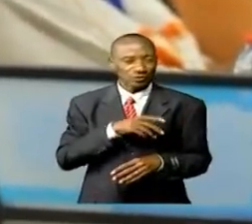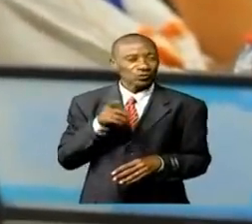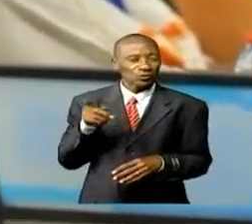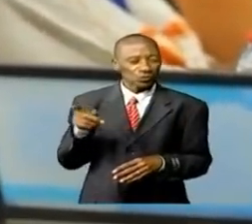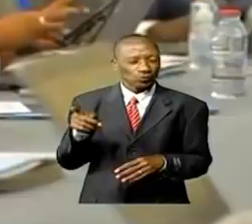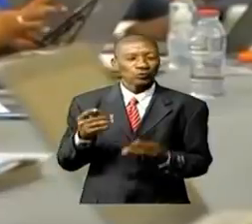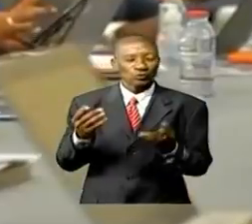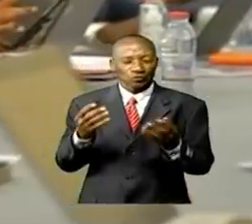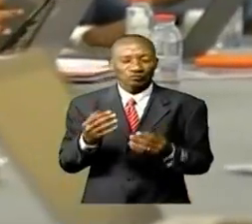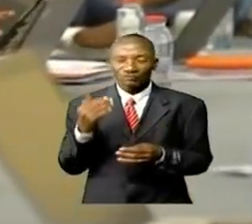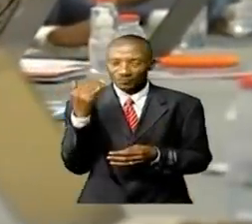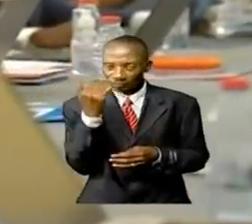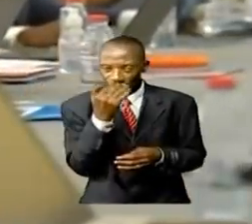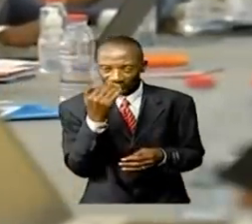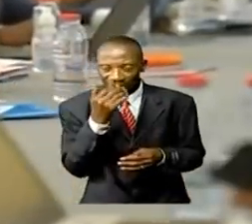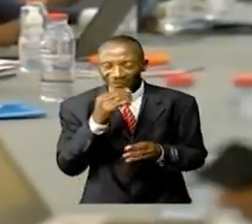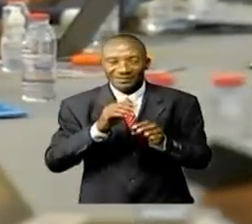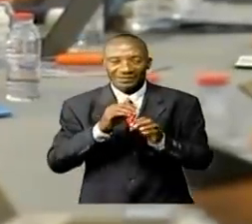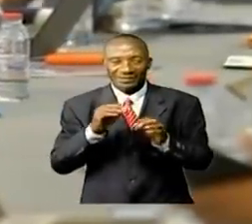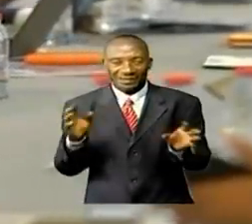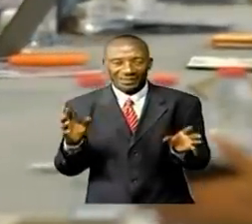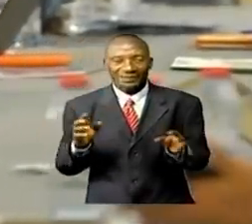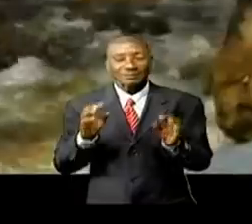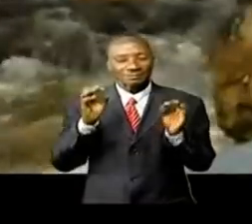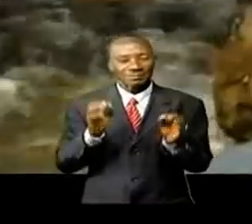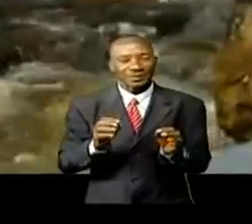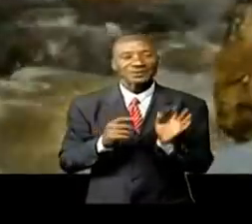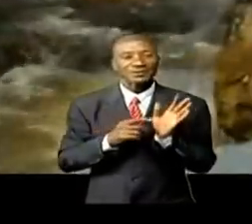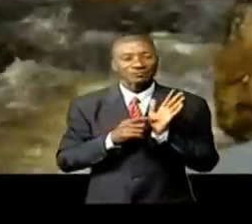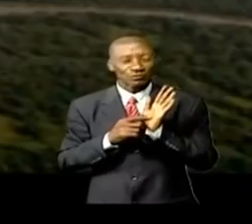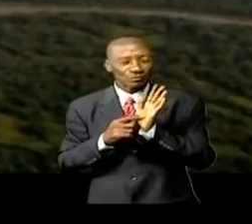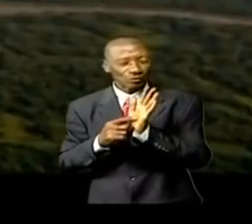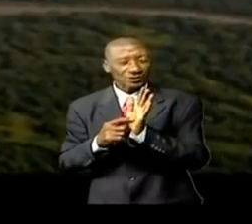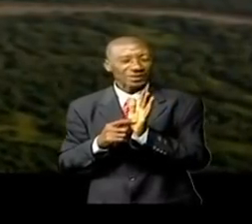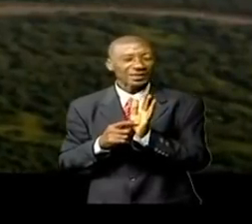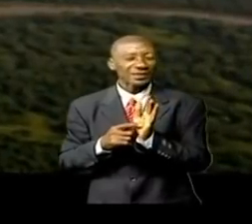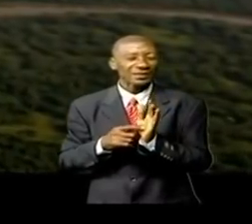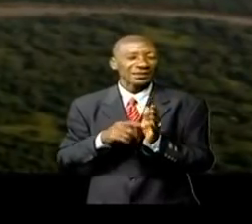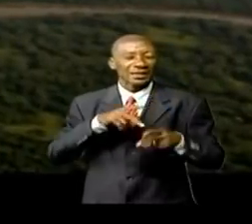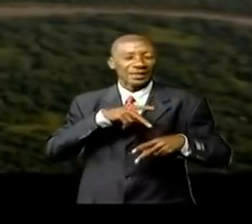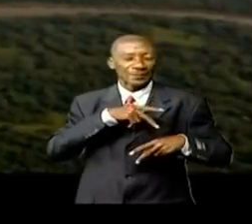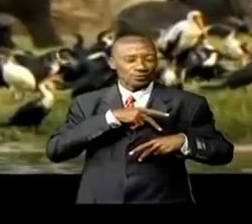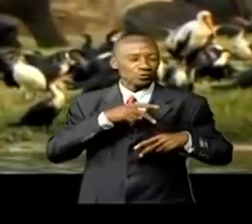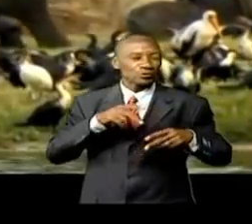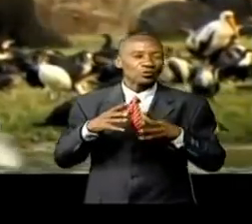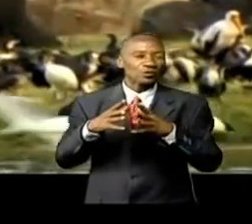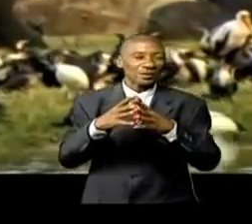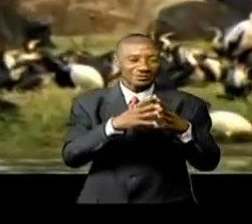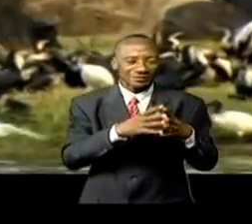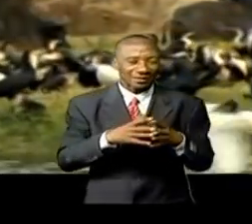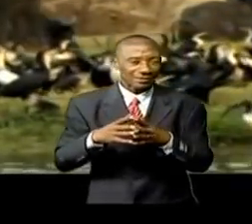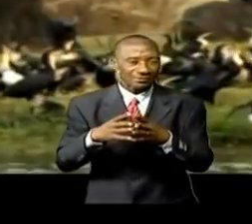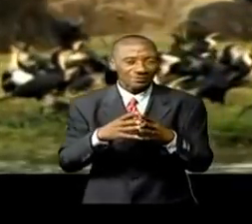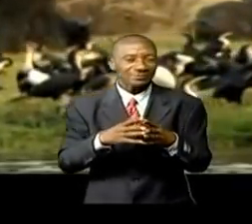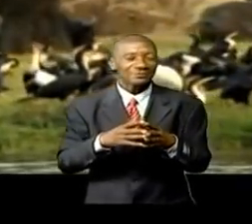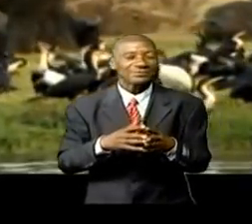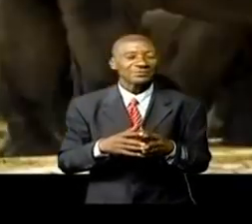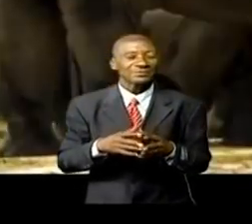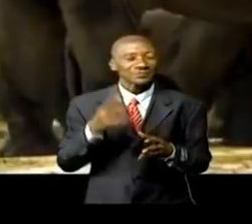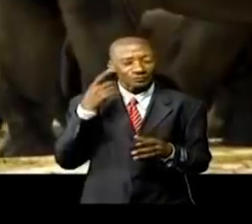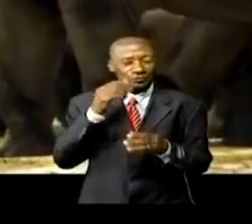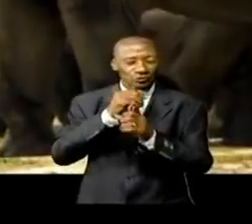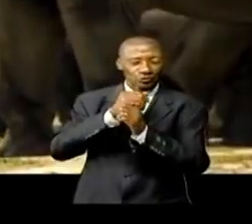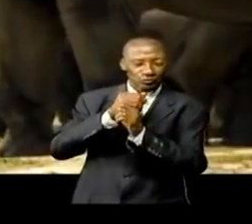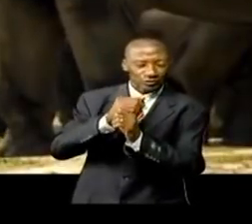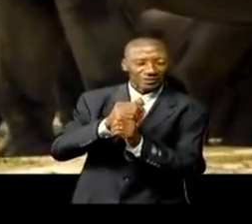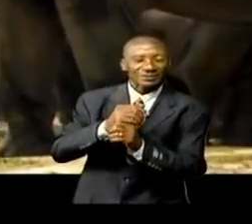matérialiser en formulant une position commune, travailler à la défense et à la préservation de ces patrimoines et